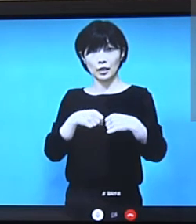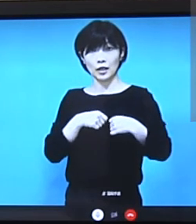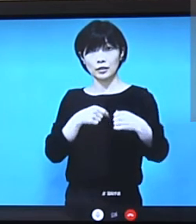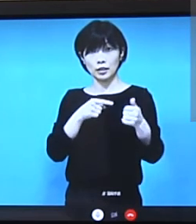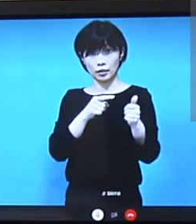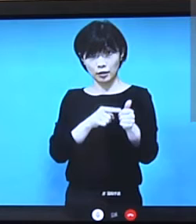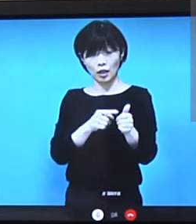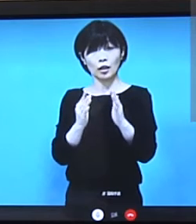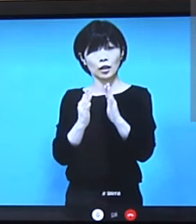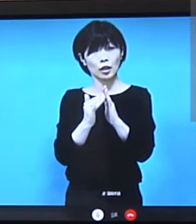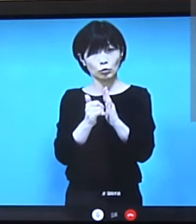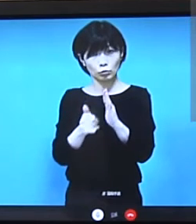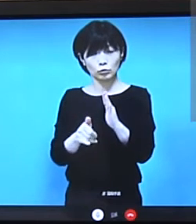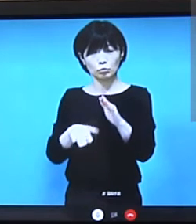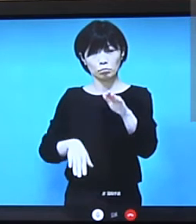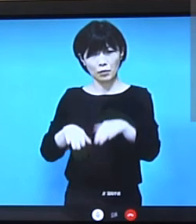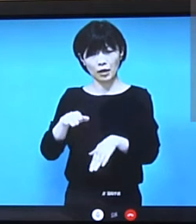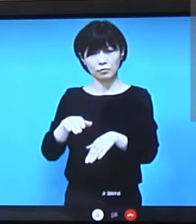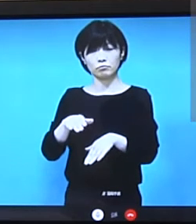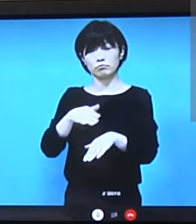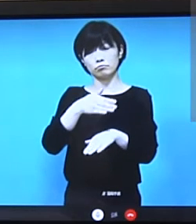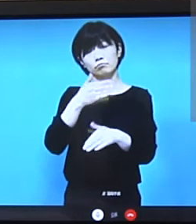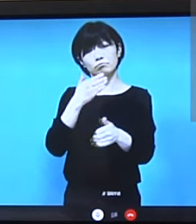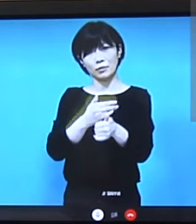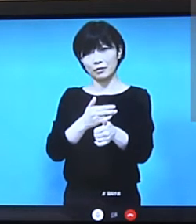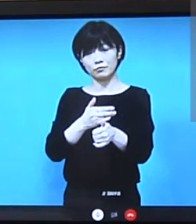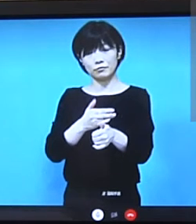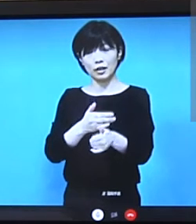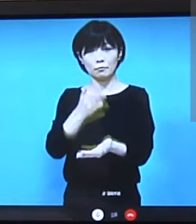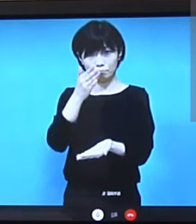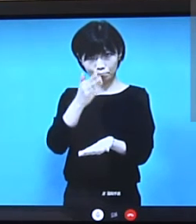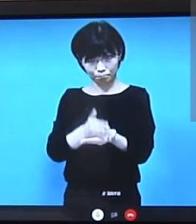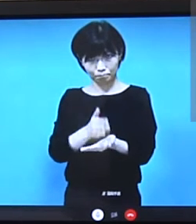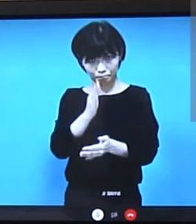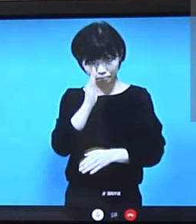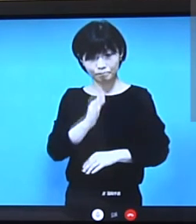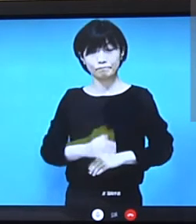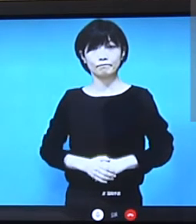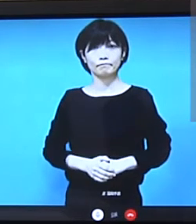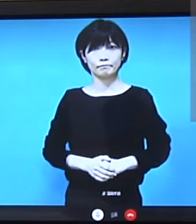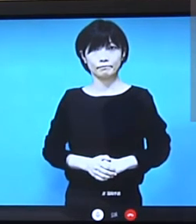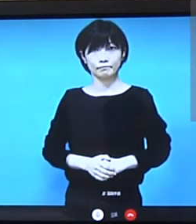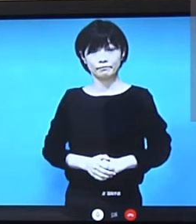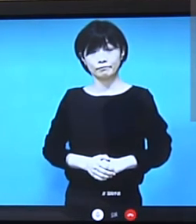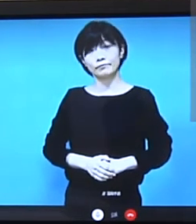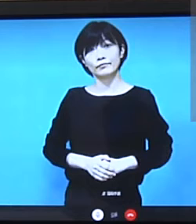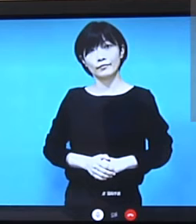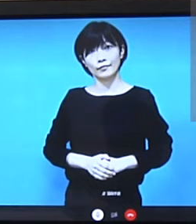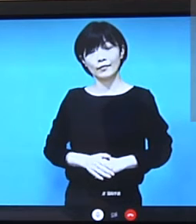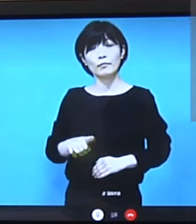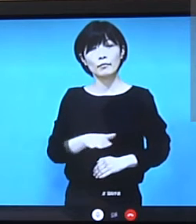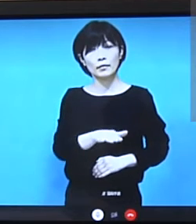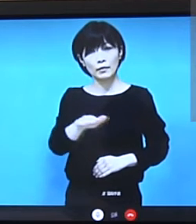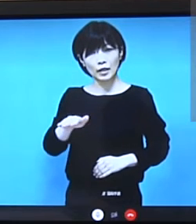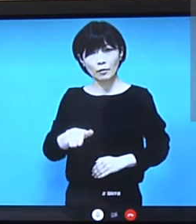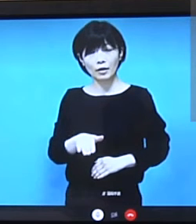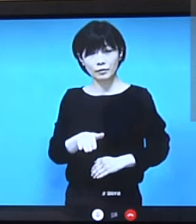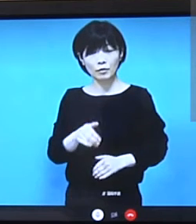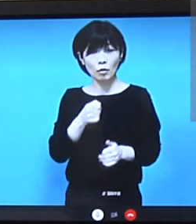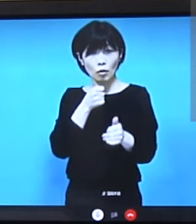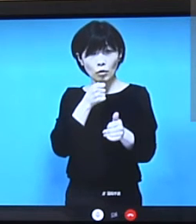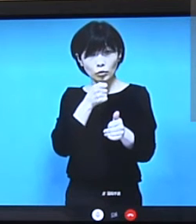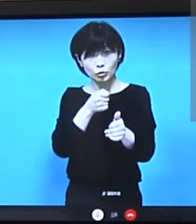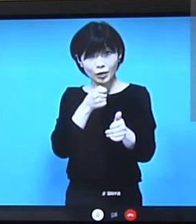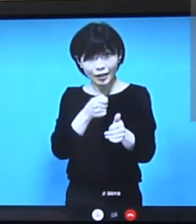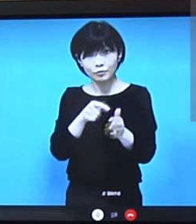別、偏見につながることは厳に慎んでいただくようお願いをいたします。また皆様にも取材にあたりましては、感染者の方